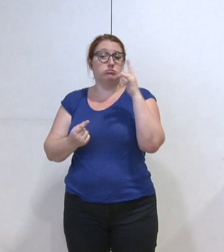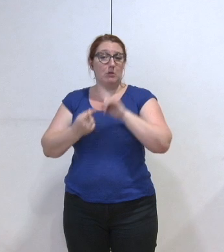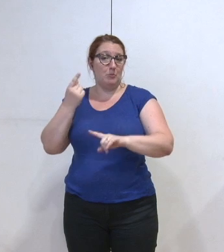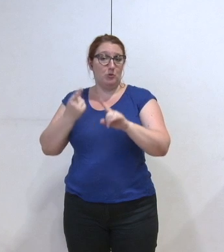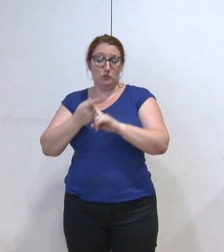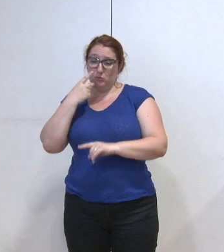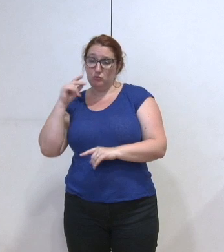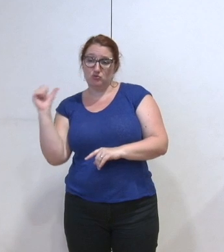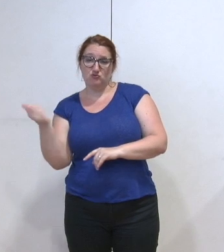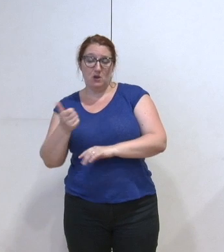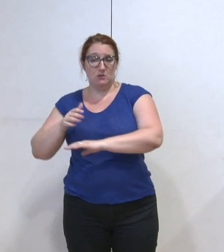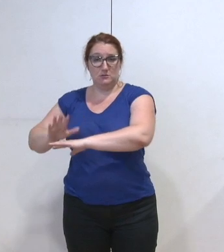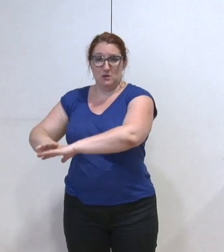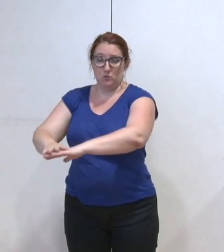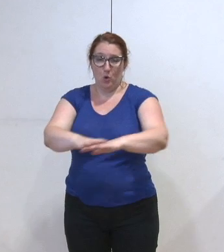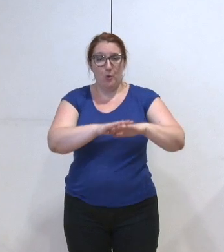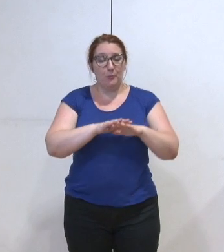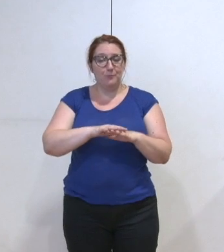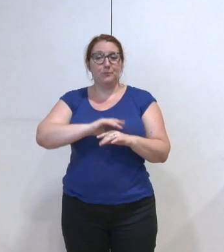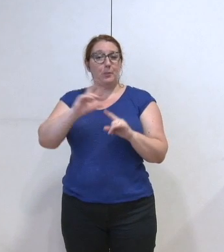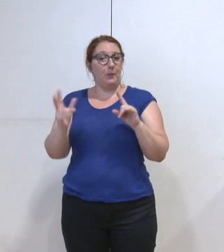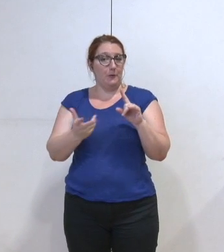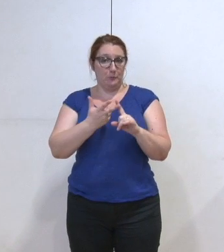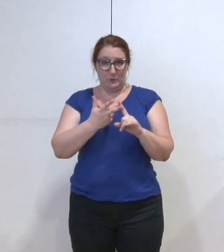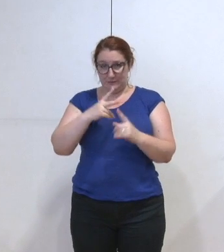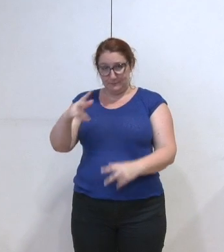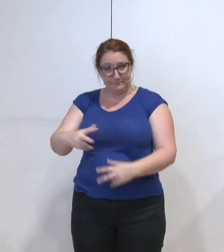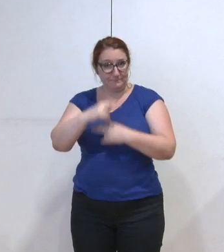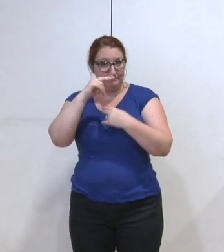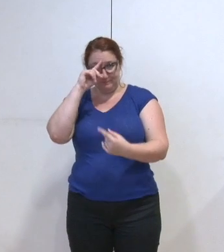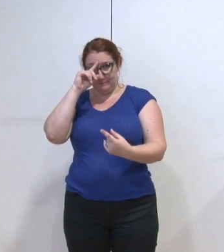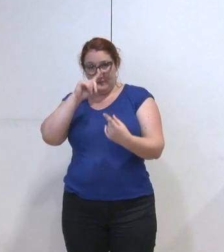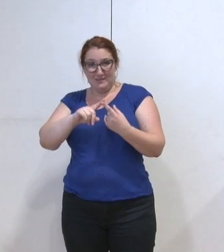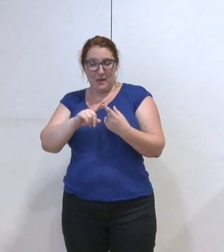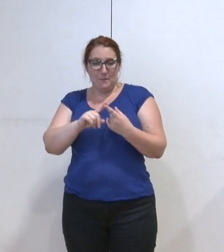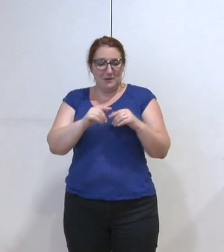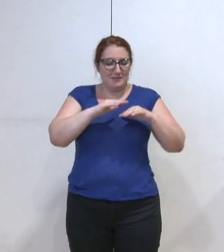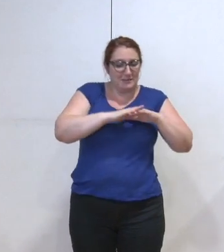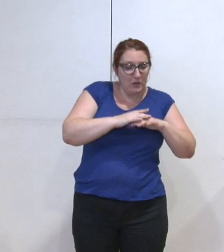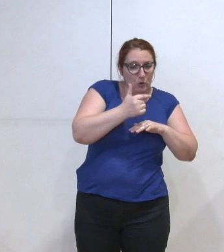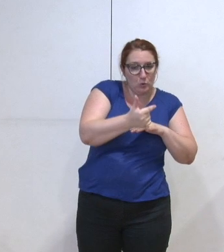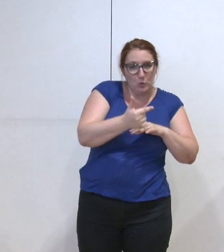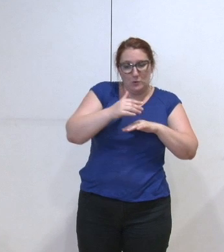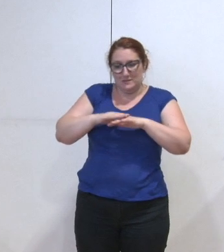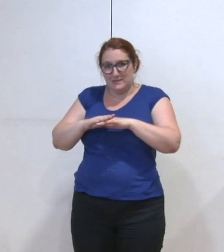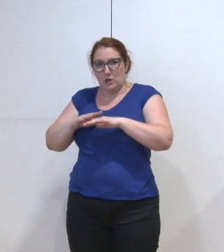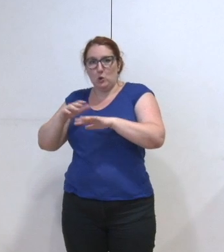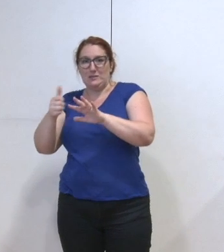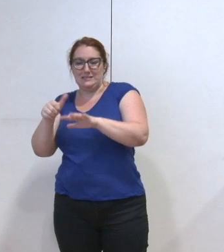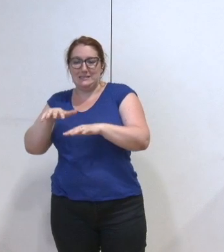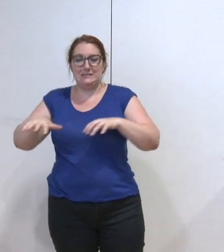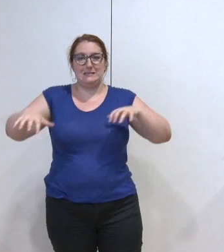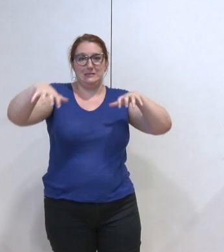secteurs et une troisième partie sur un zoom sur les secteurs 2 et 6 il est évident que je ne présenterai pas